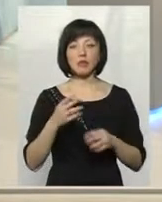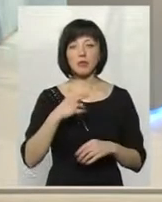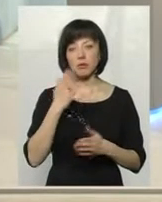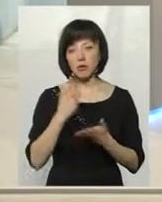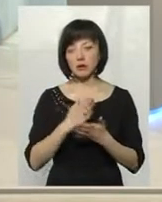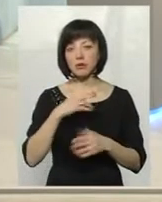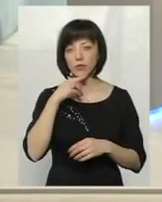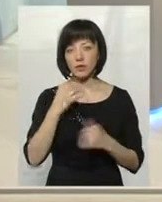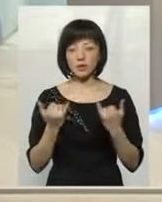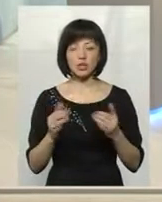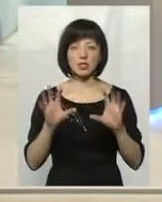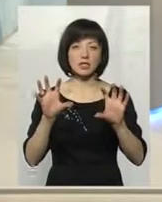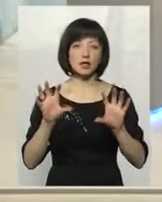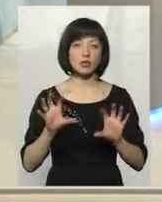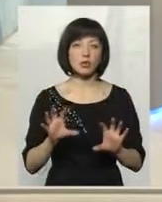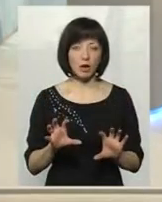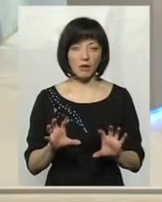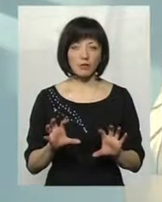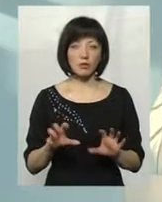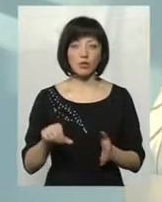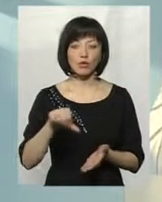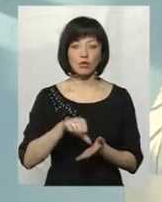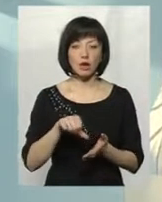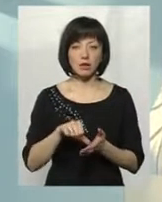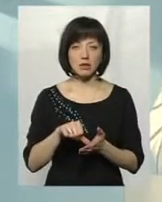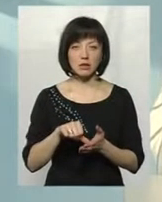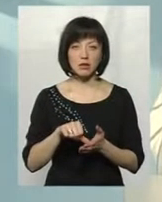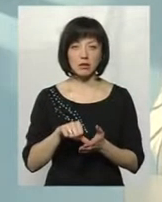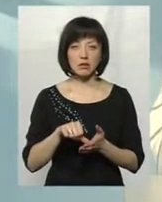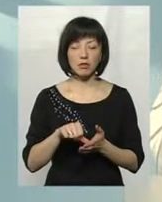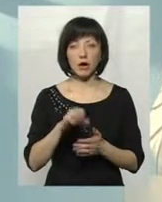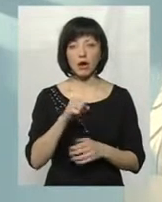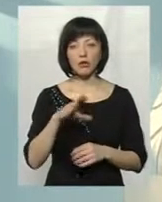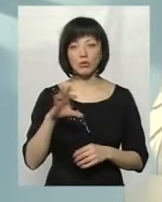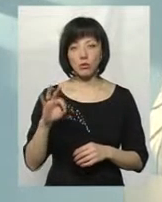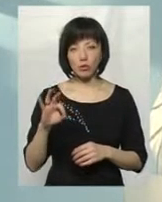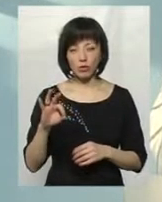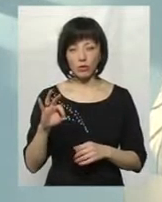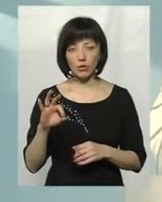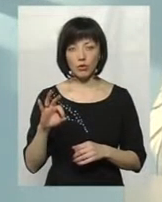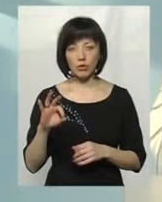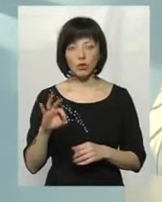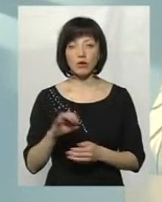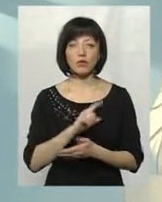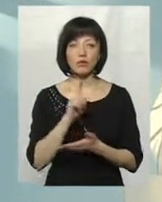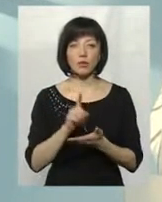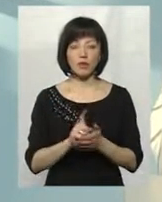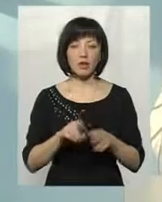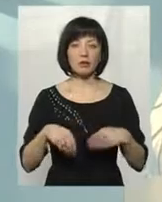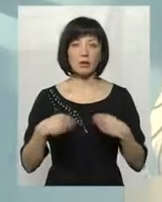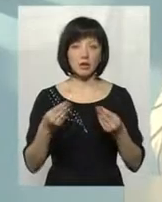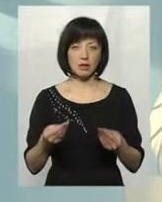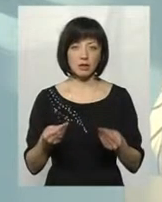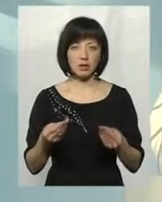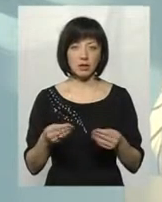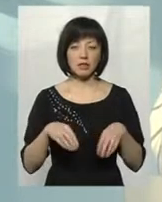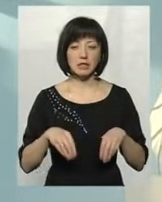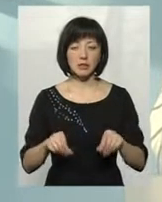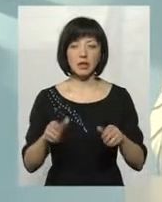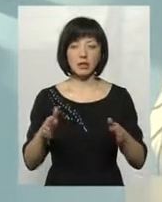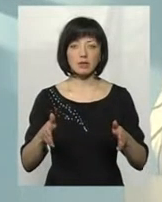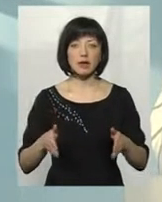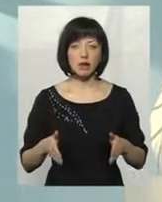що теперішнє законодавство учасникам АТО зобов'язує надати земельні